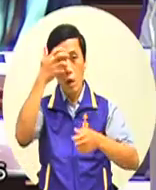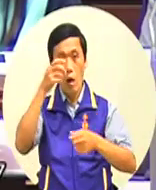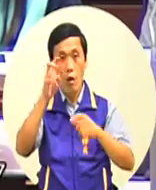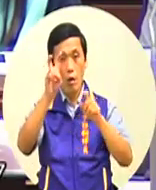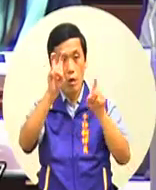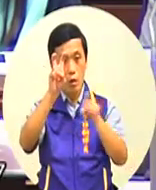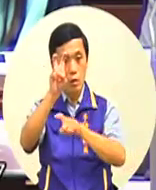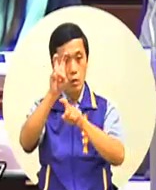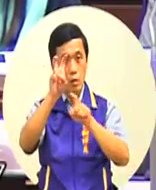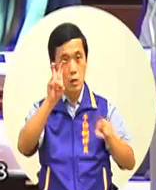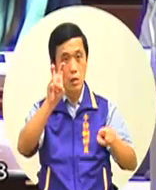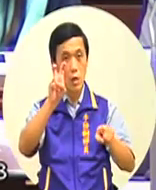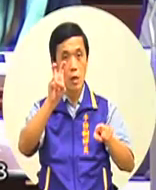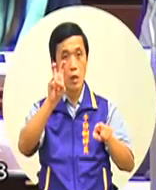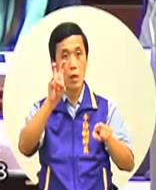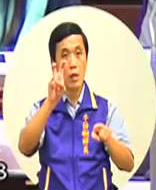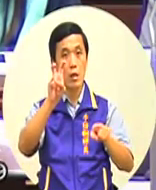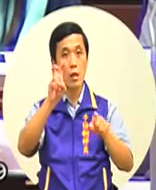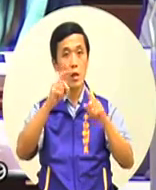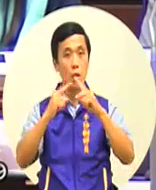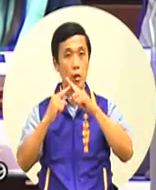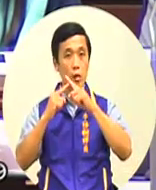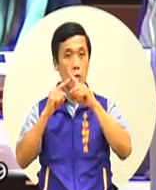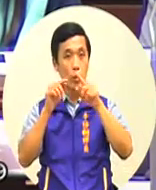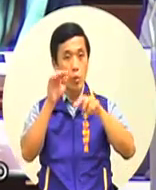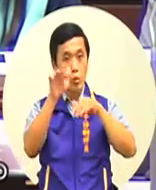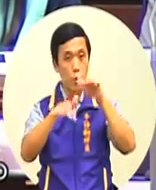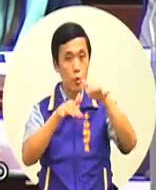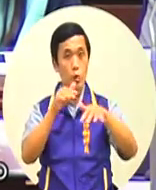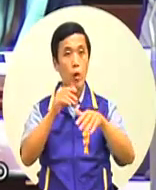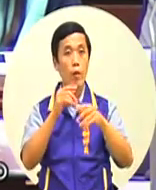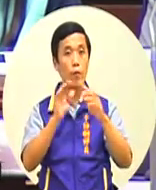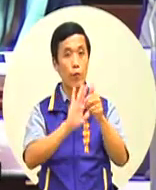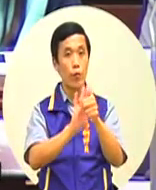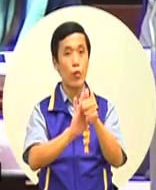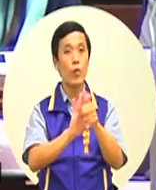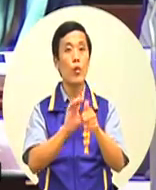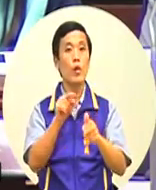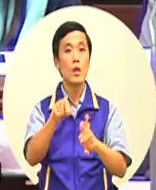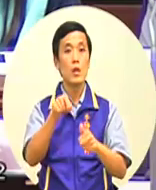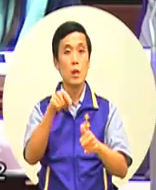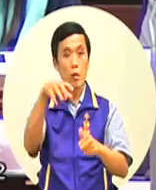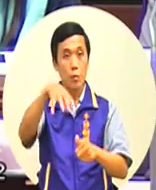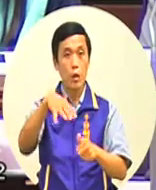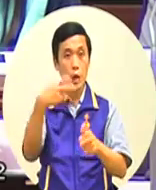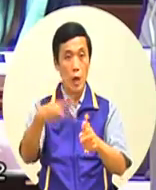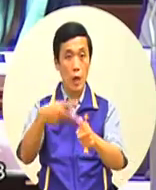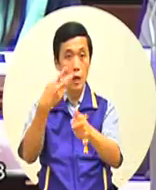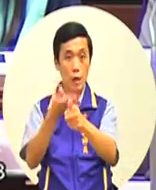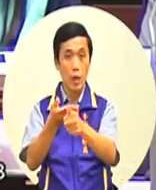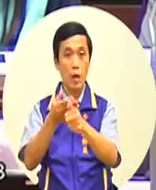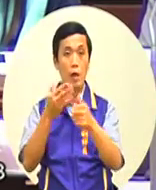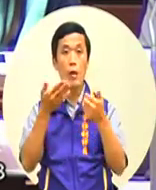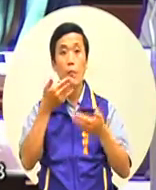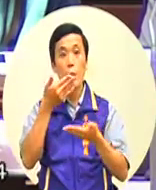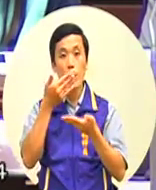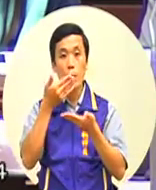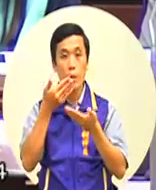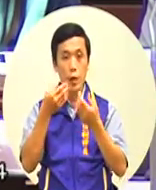边接受相关的服务。那这个地方定点也有提供送